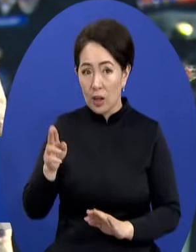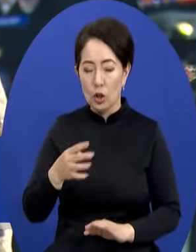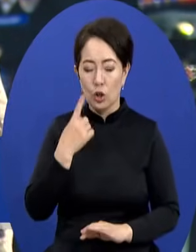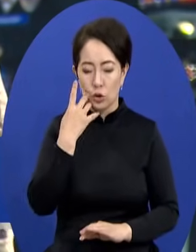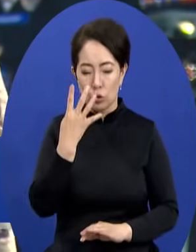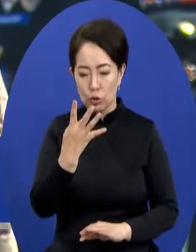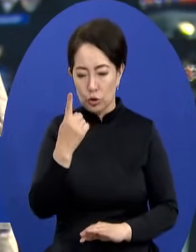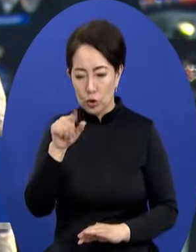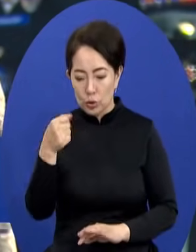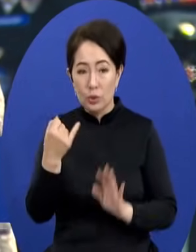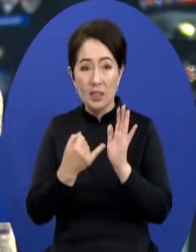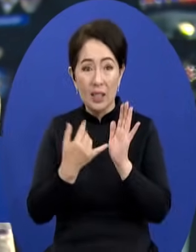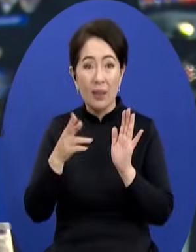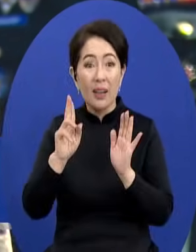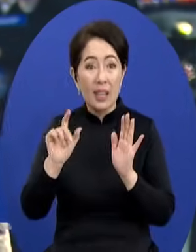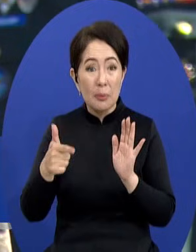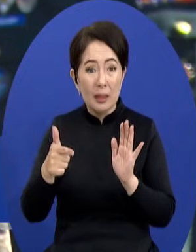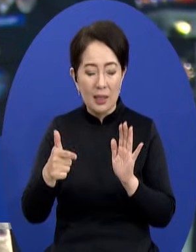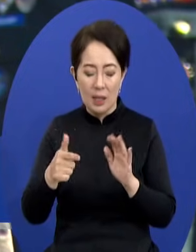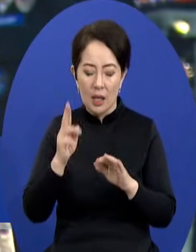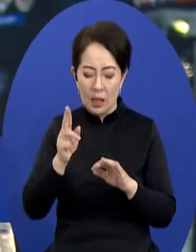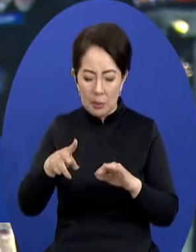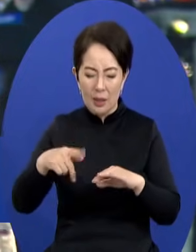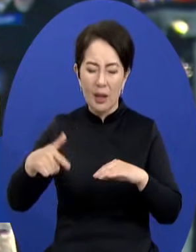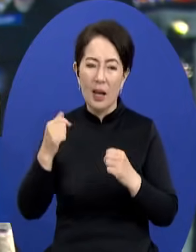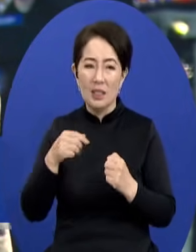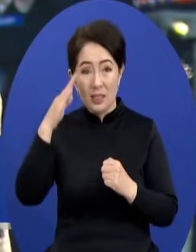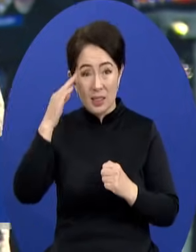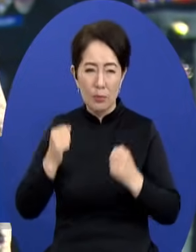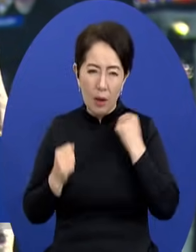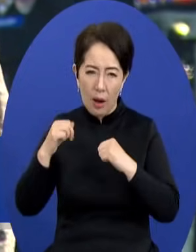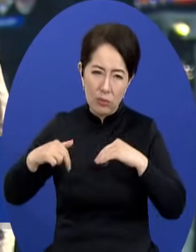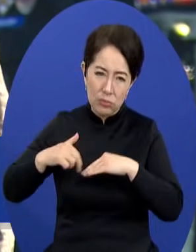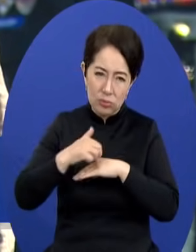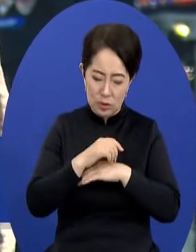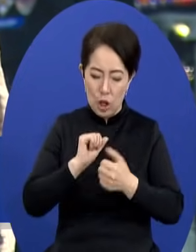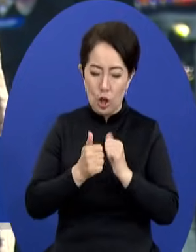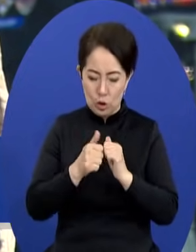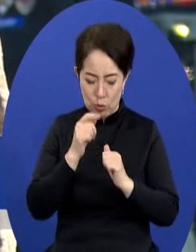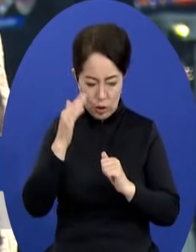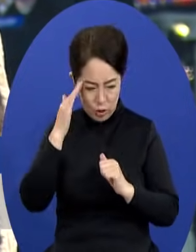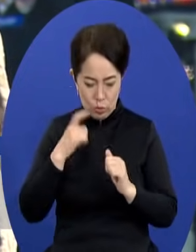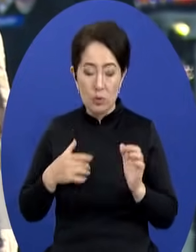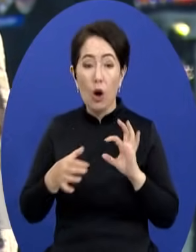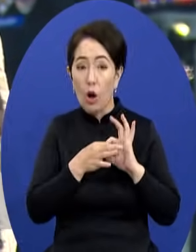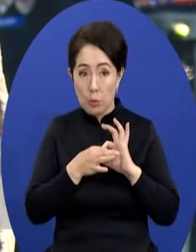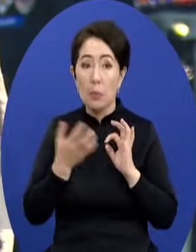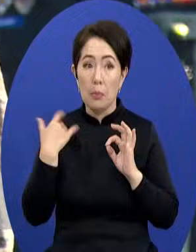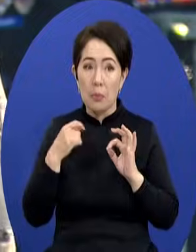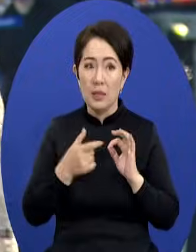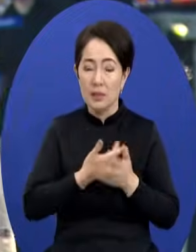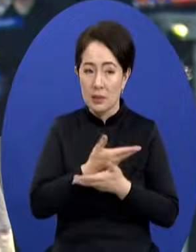41-165 км газар цэргээр ялтыг авсарч буухайлж авсарч яснаас эхлэж энэ спорт цэрэг ирс биднэртэй холбоотой гэдгийг